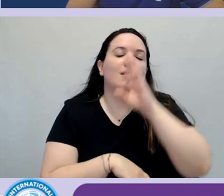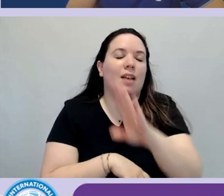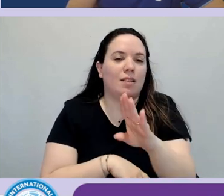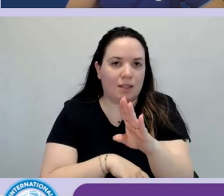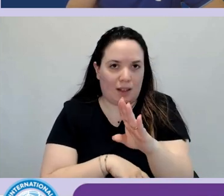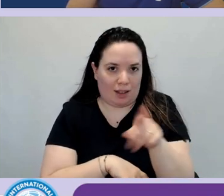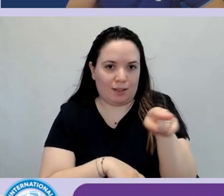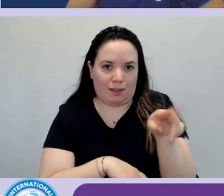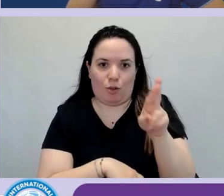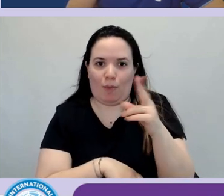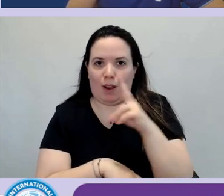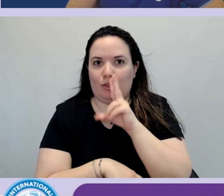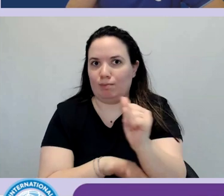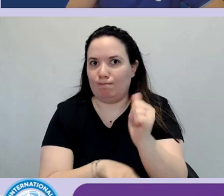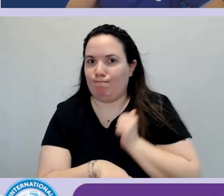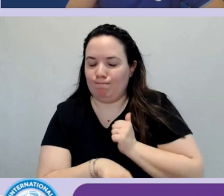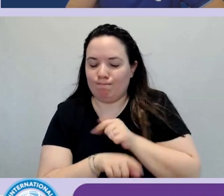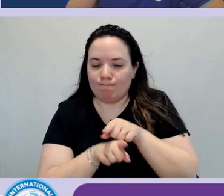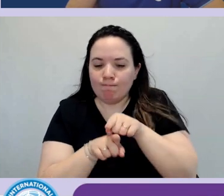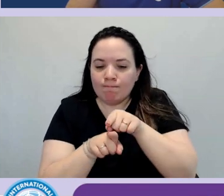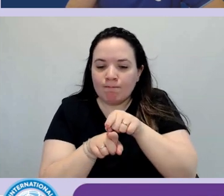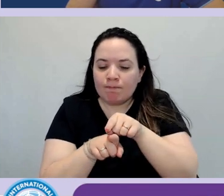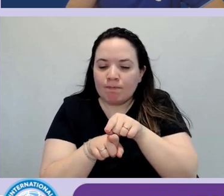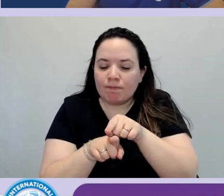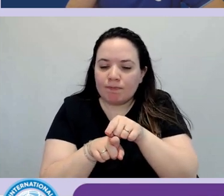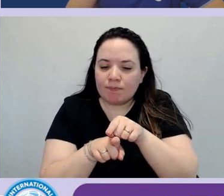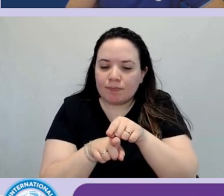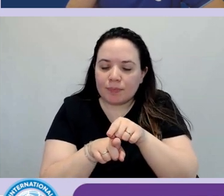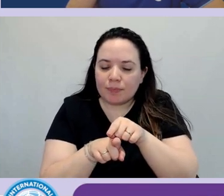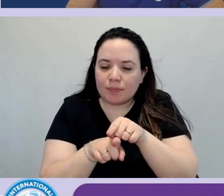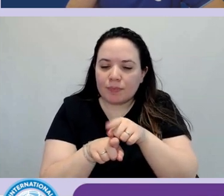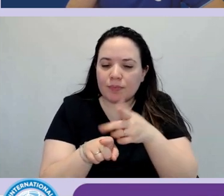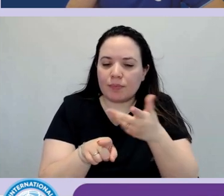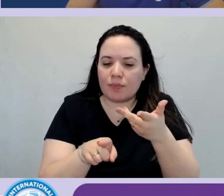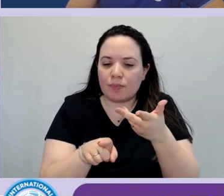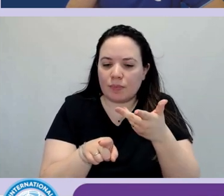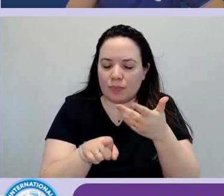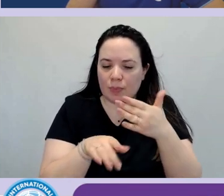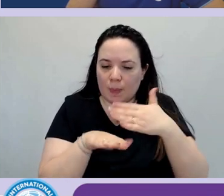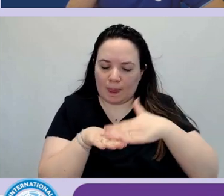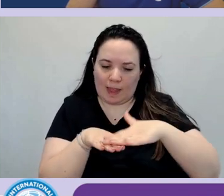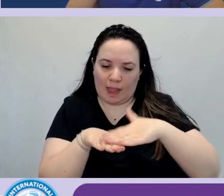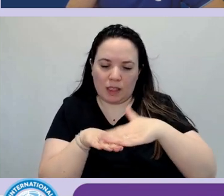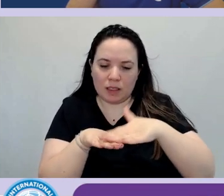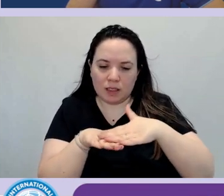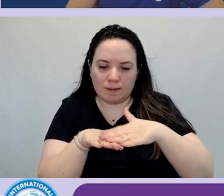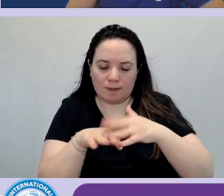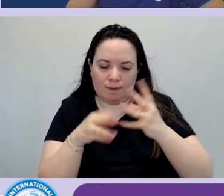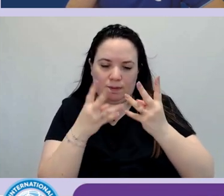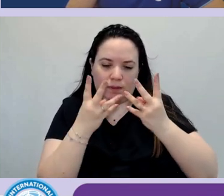su quello che stavi dicendo prima Cioè nel senso che i servizi